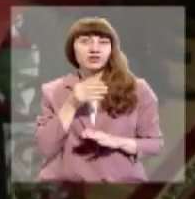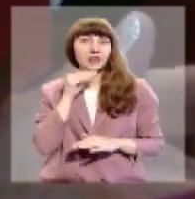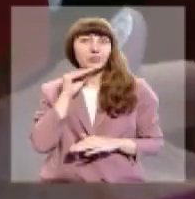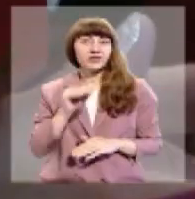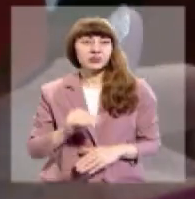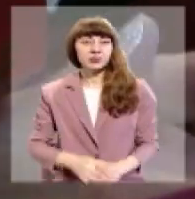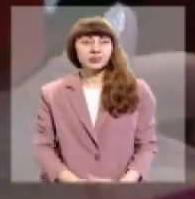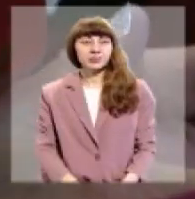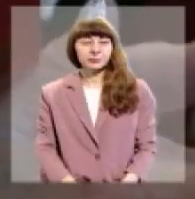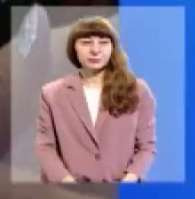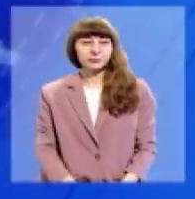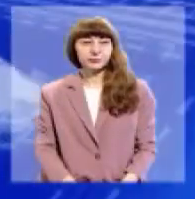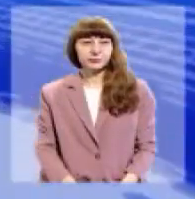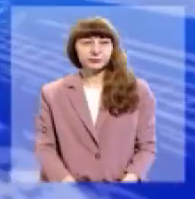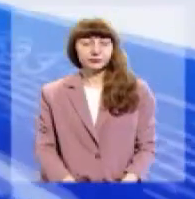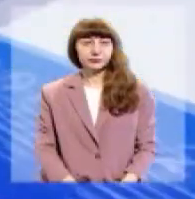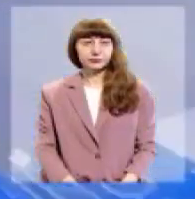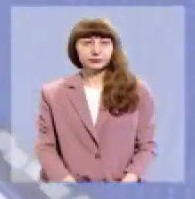марапаттады.